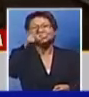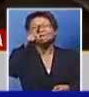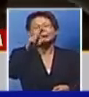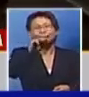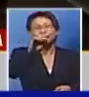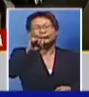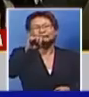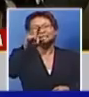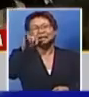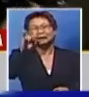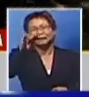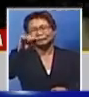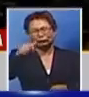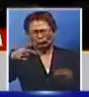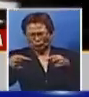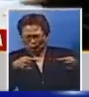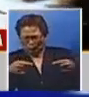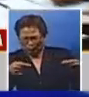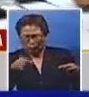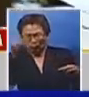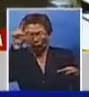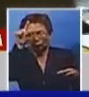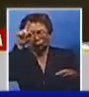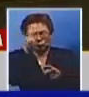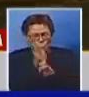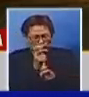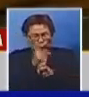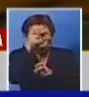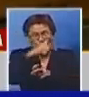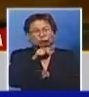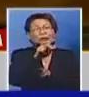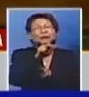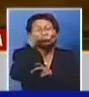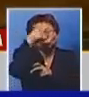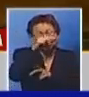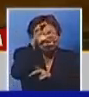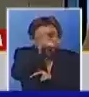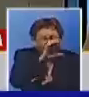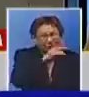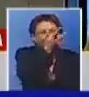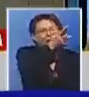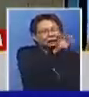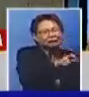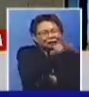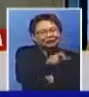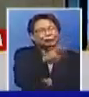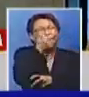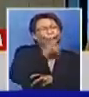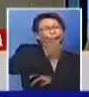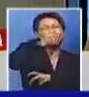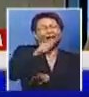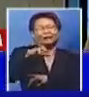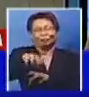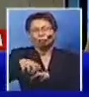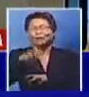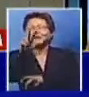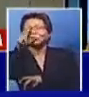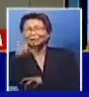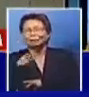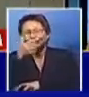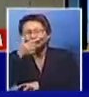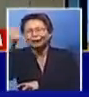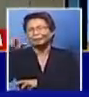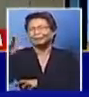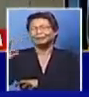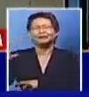dijangka sengit dan sukar untuk mencari 3 terbaik daripada setiap kategori. Pidato ni adalah seni untuk